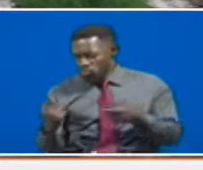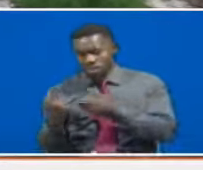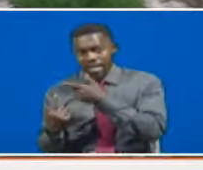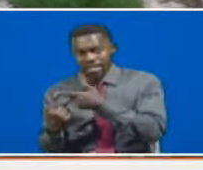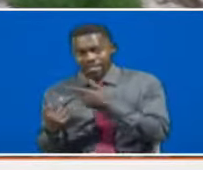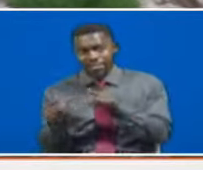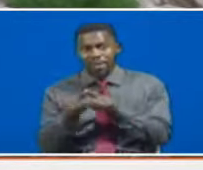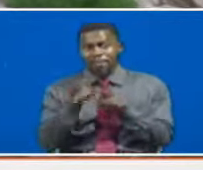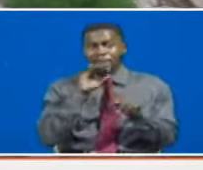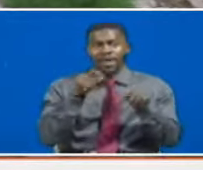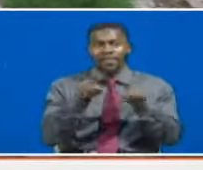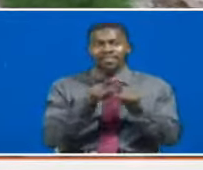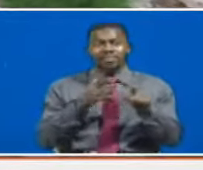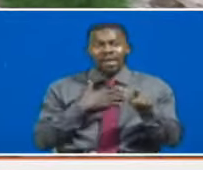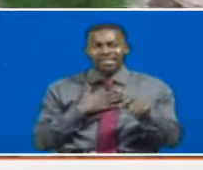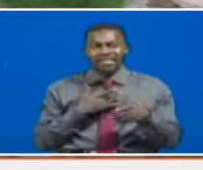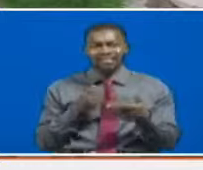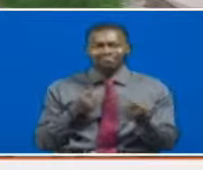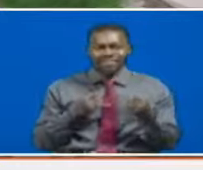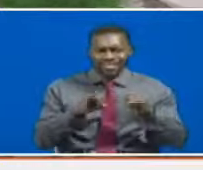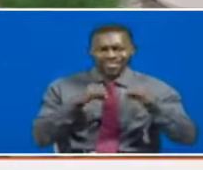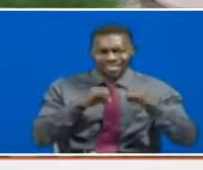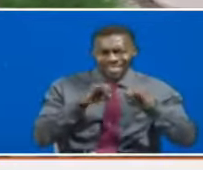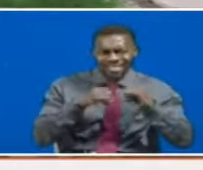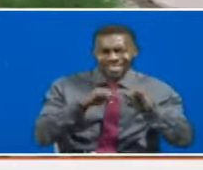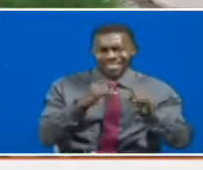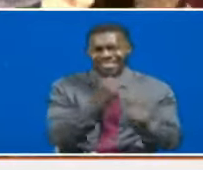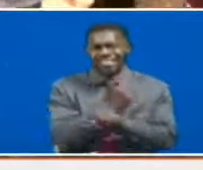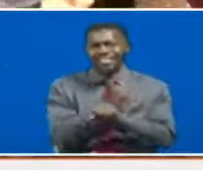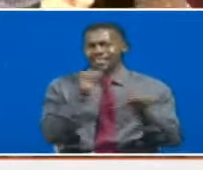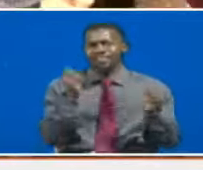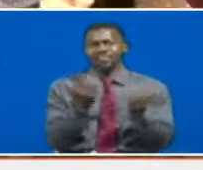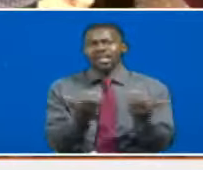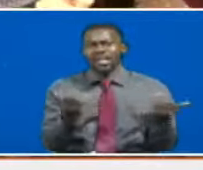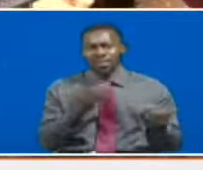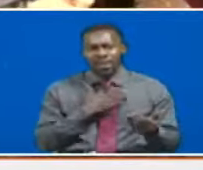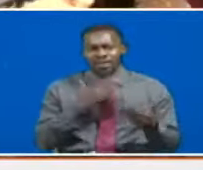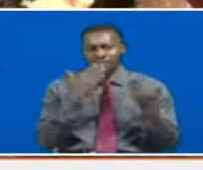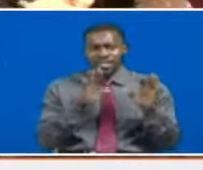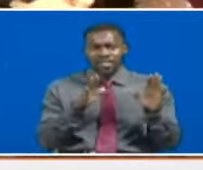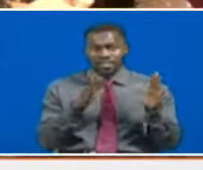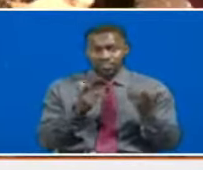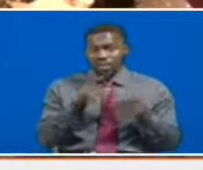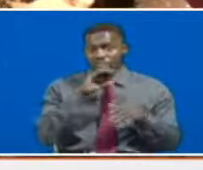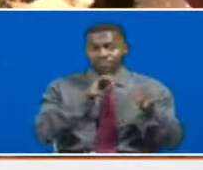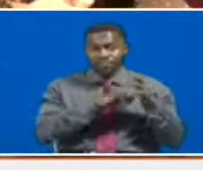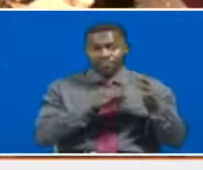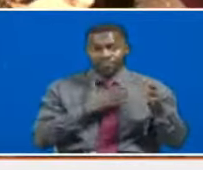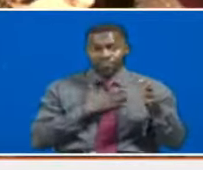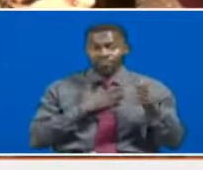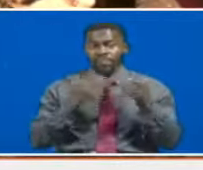zangu tukangangana. Mpaka nikaweza kubomoa mabati. Mzee alikuwa amerara nikamuita.